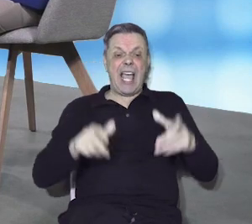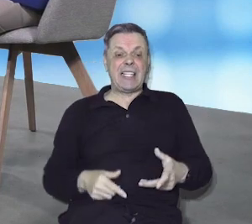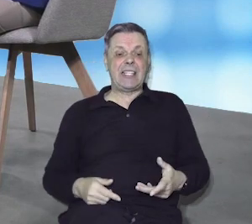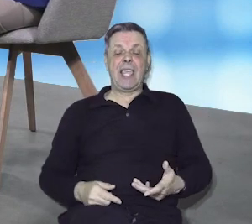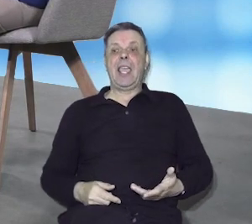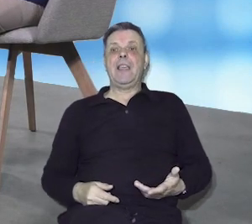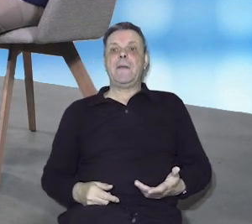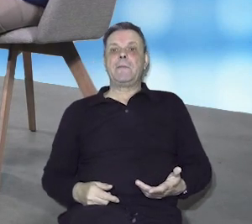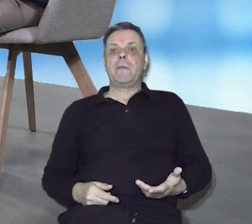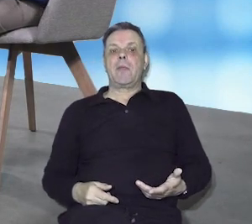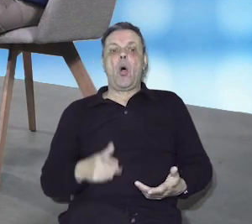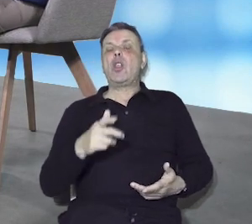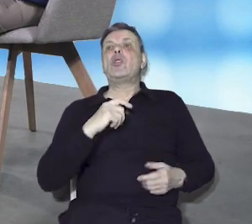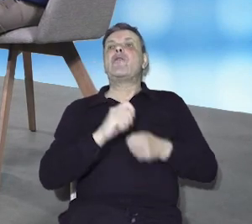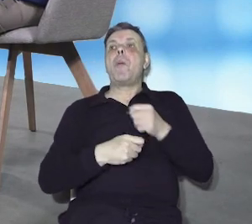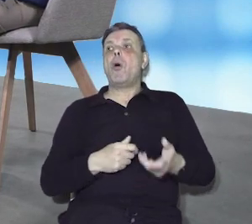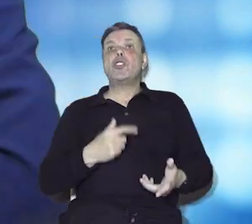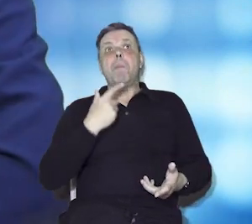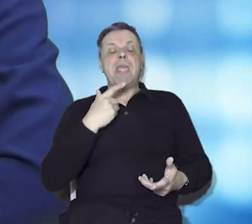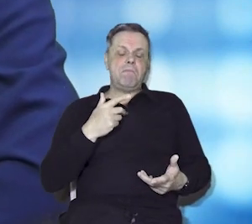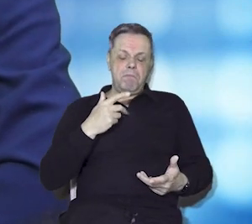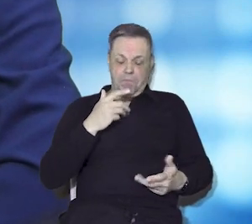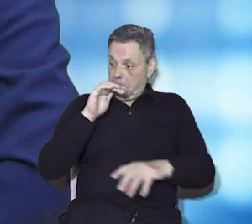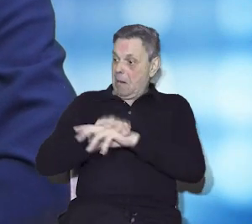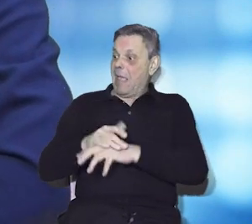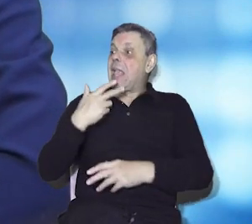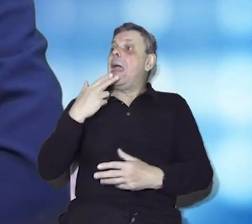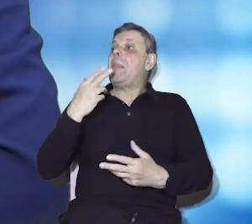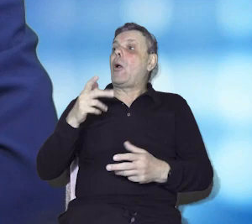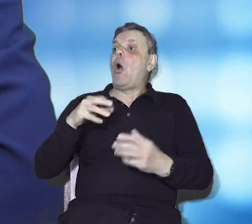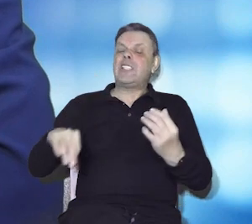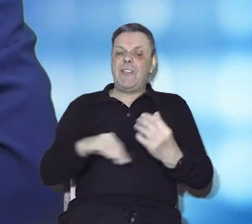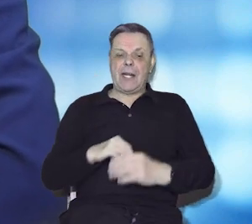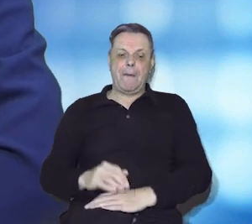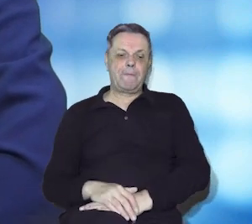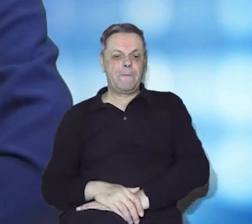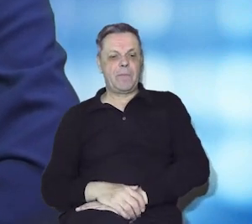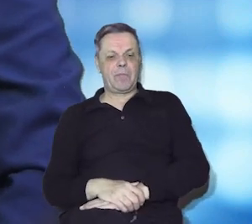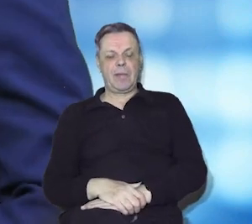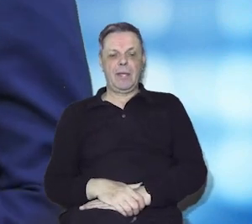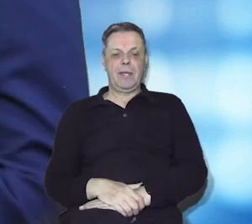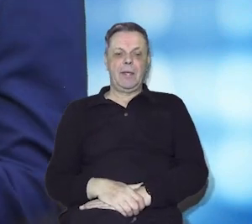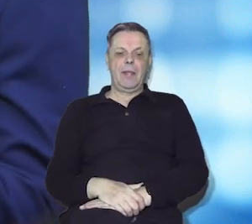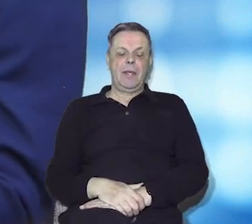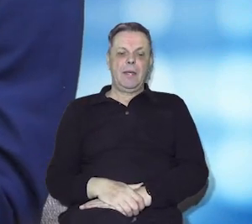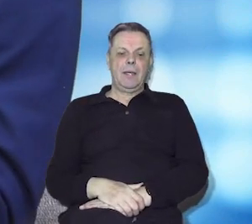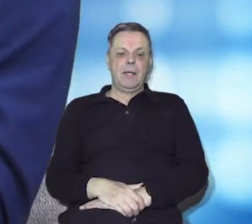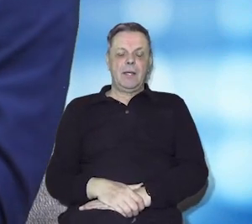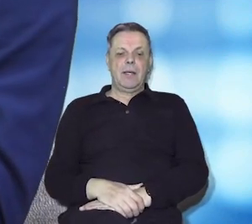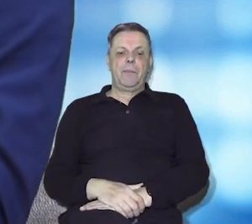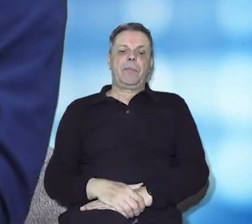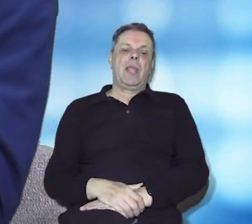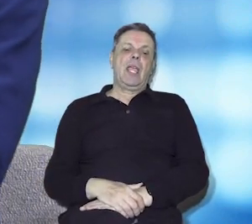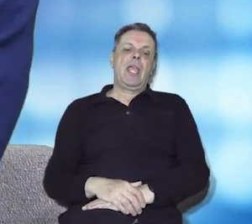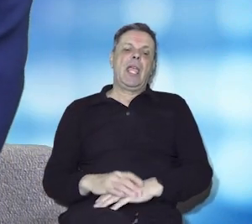svojim poslom i najedno vide neko svira. Elma Burnić i njen kolega Music Film Orchestra, isto tako su